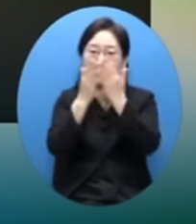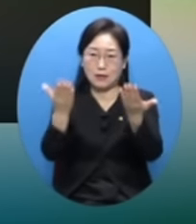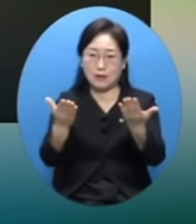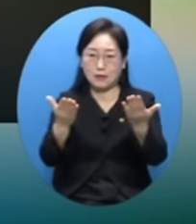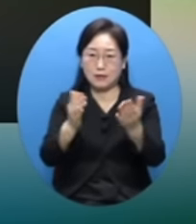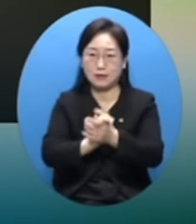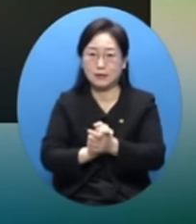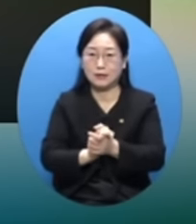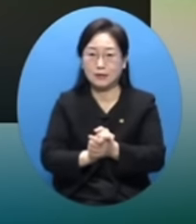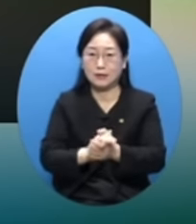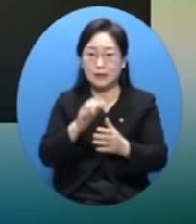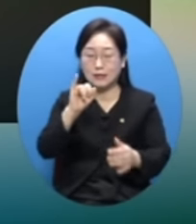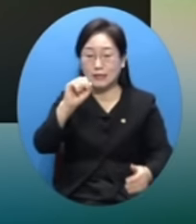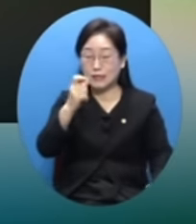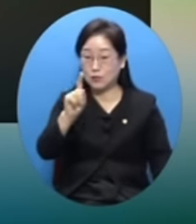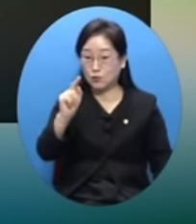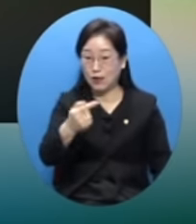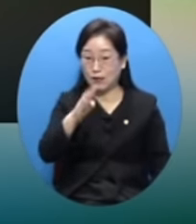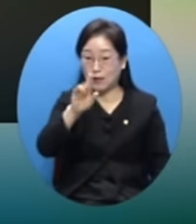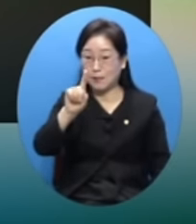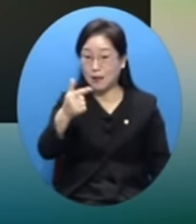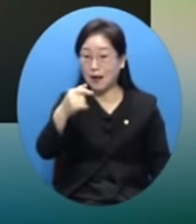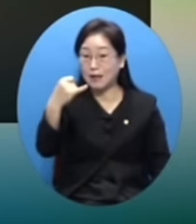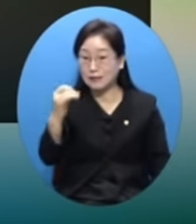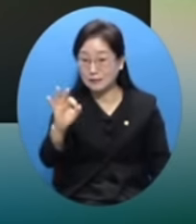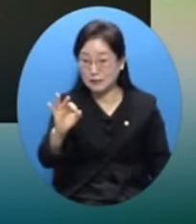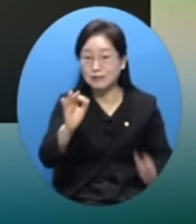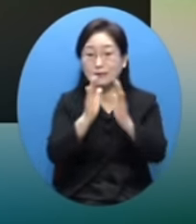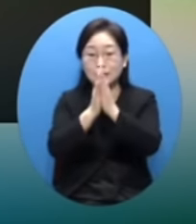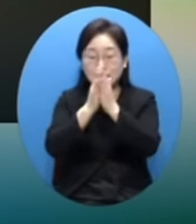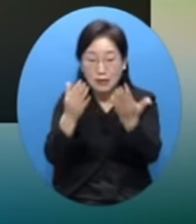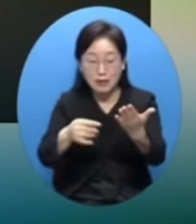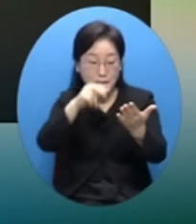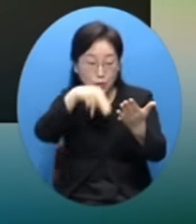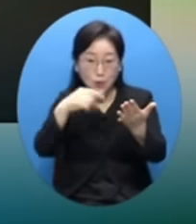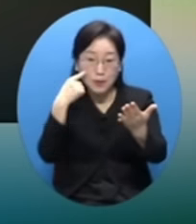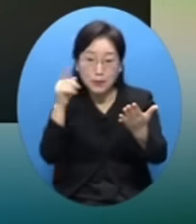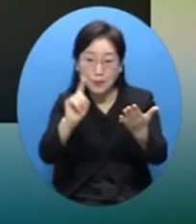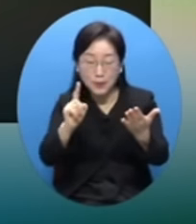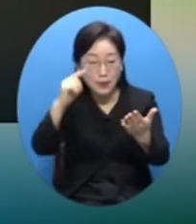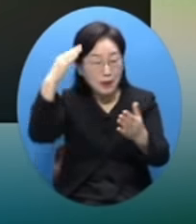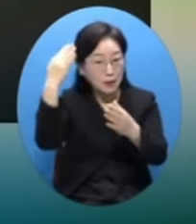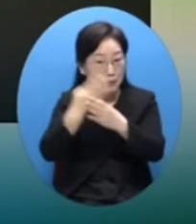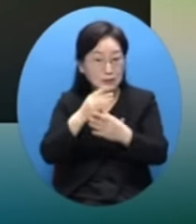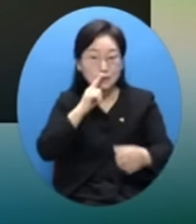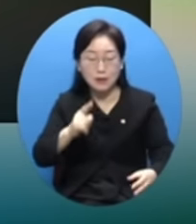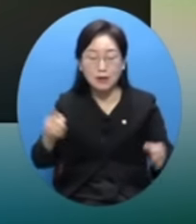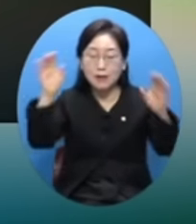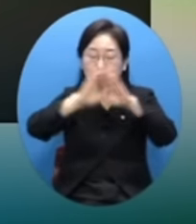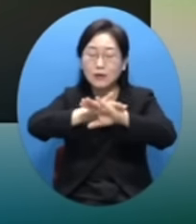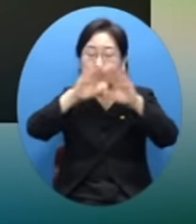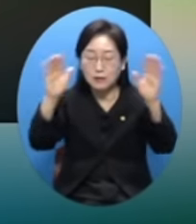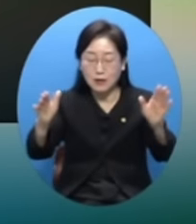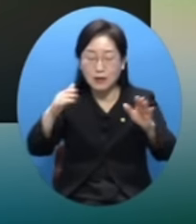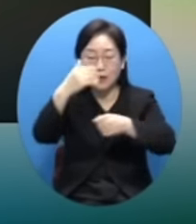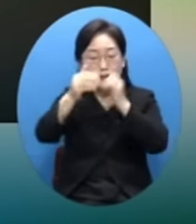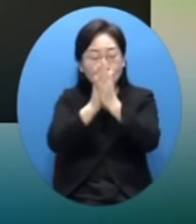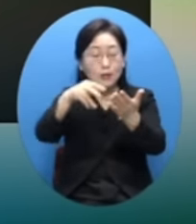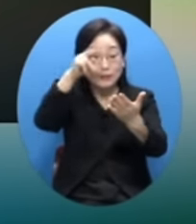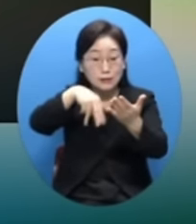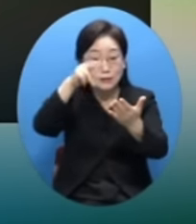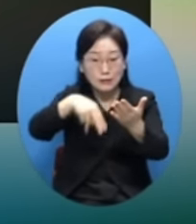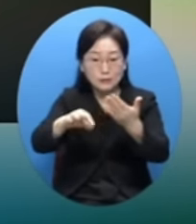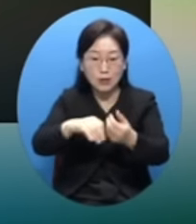책을습니다이 스라고 하는 책을 냈는데 박사님께서 성령을 주로 묵상하면 급한